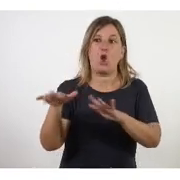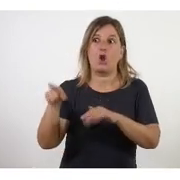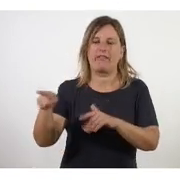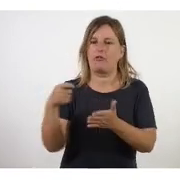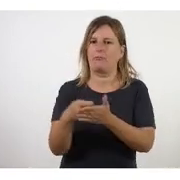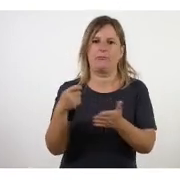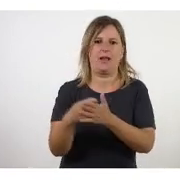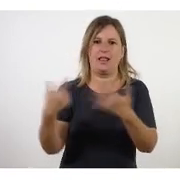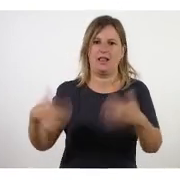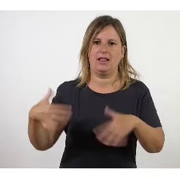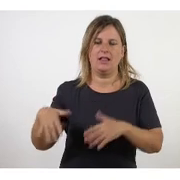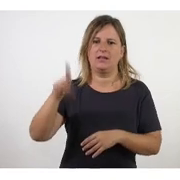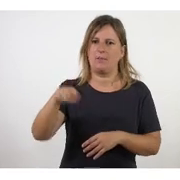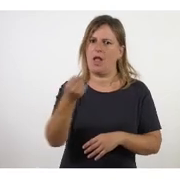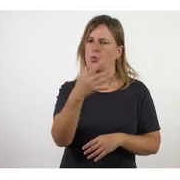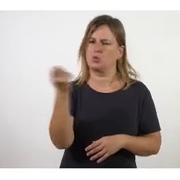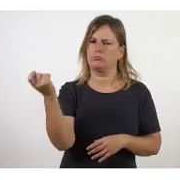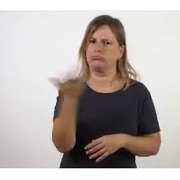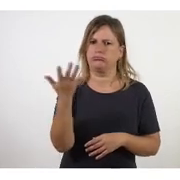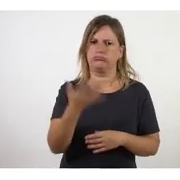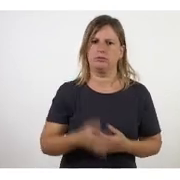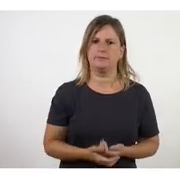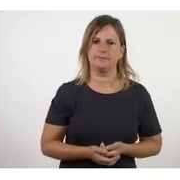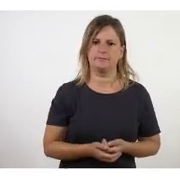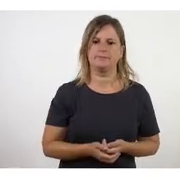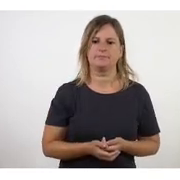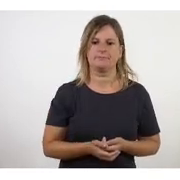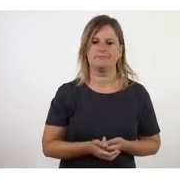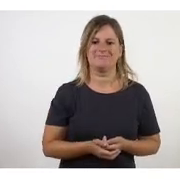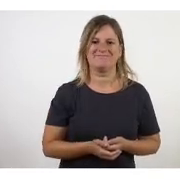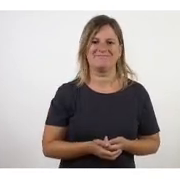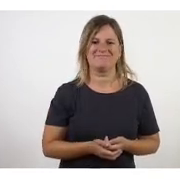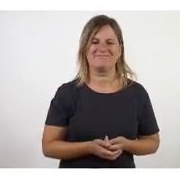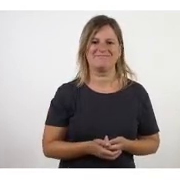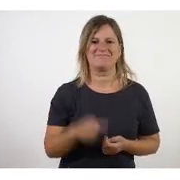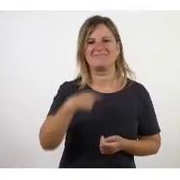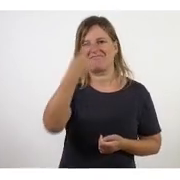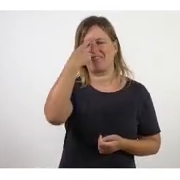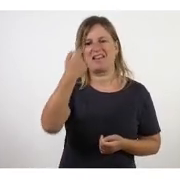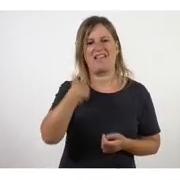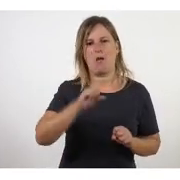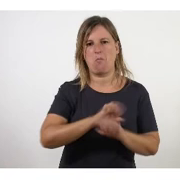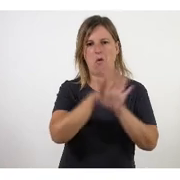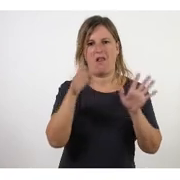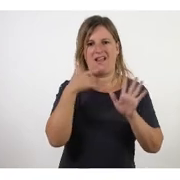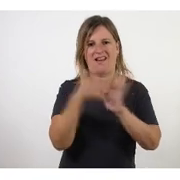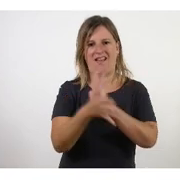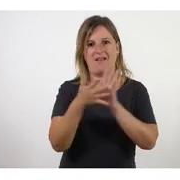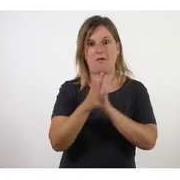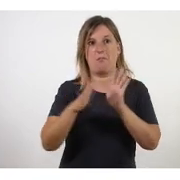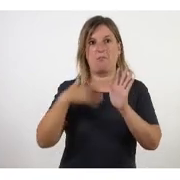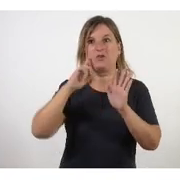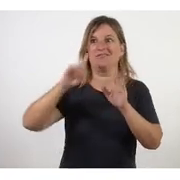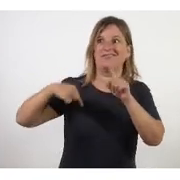són de pagament i algunes d'elles molt i molt cares. Mm-hmm. Jo crec que queda resposta i bé, potser per una altra edició de l'escola